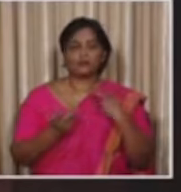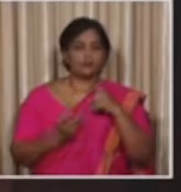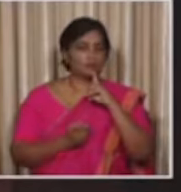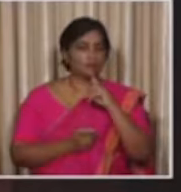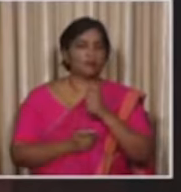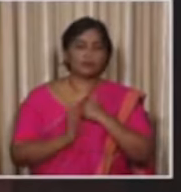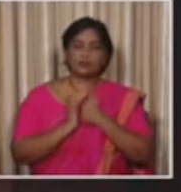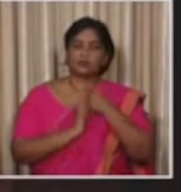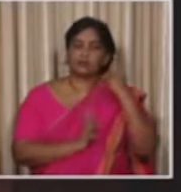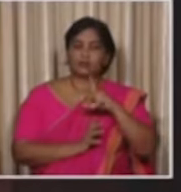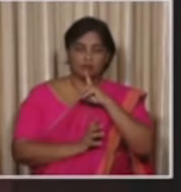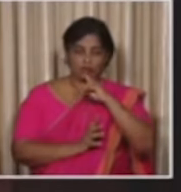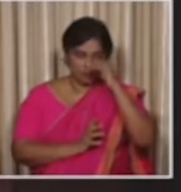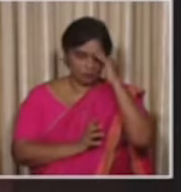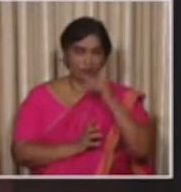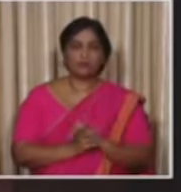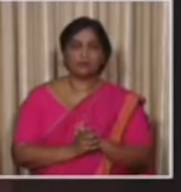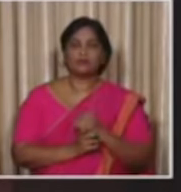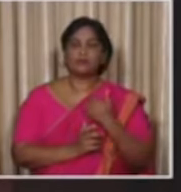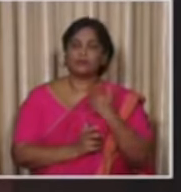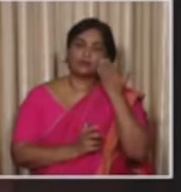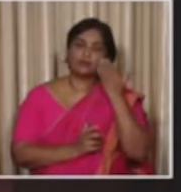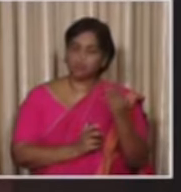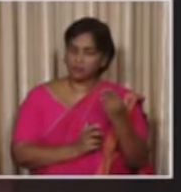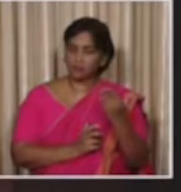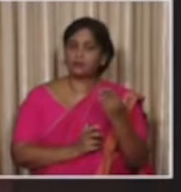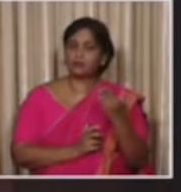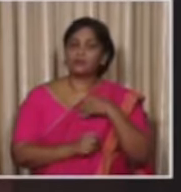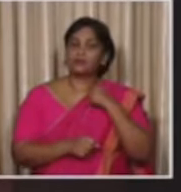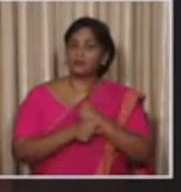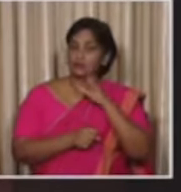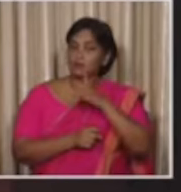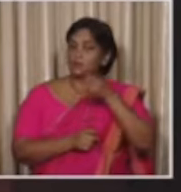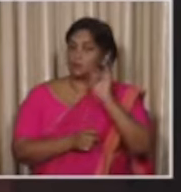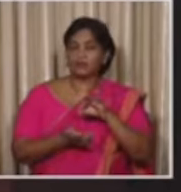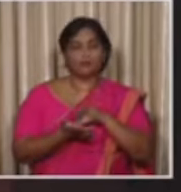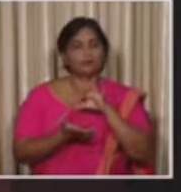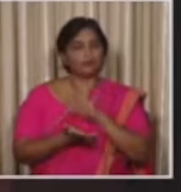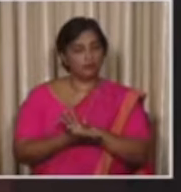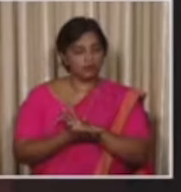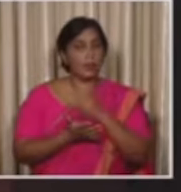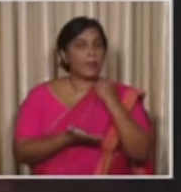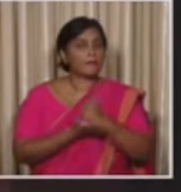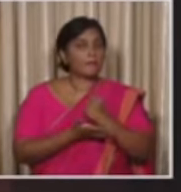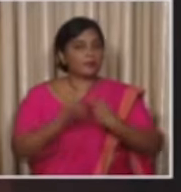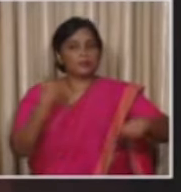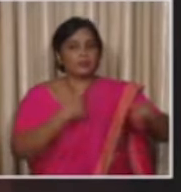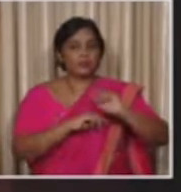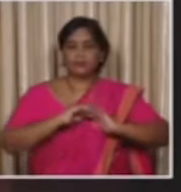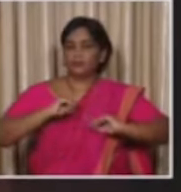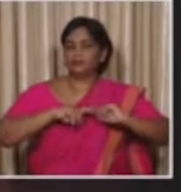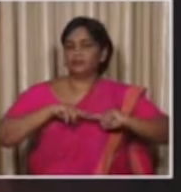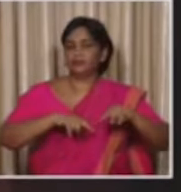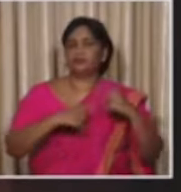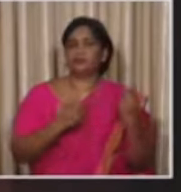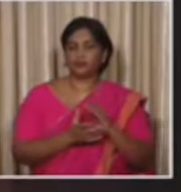කියන්න කැමතියි ගරු නියෝජ කතානායකතුමනි. අපිට පේන විදිහට රජයේ තීන්දුව ගත්තට බැංකු පද්ධතිය ඒක ක්‍රියාත්මක